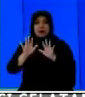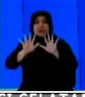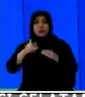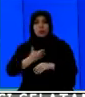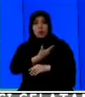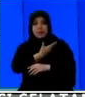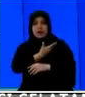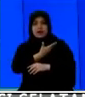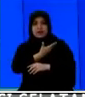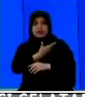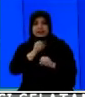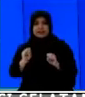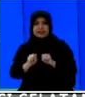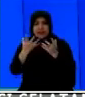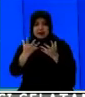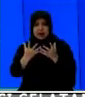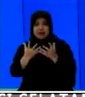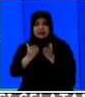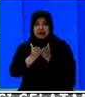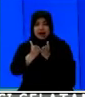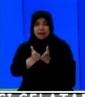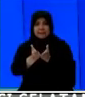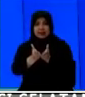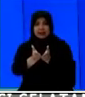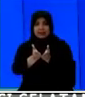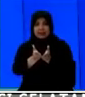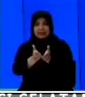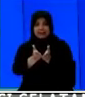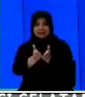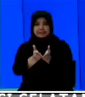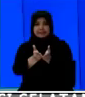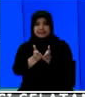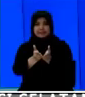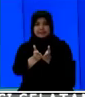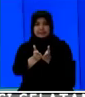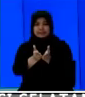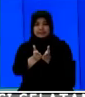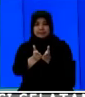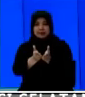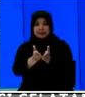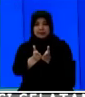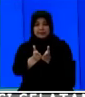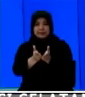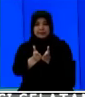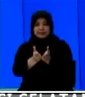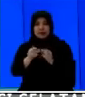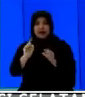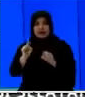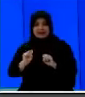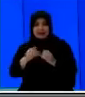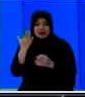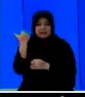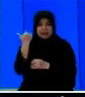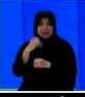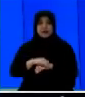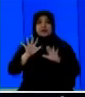kecelakaan laut dari ee kapal yang baru saja e terjadi kecelakaan kemarin dari